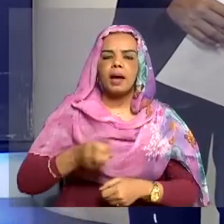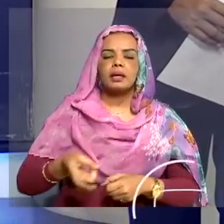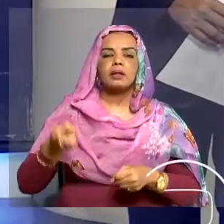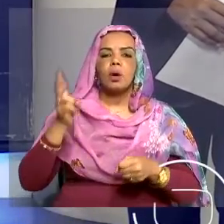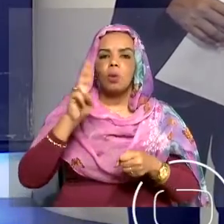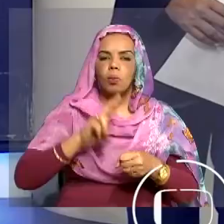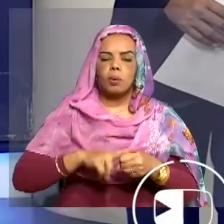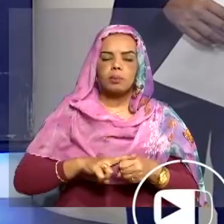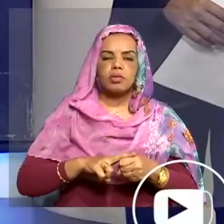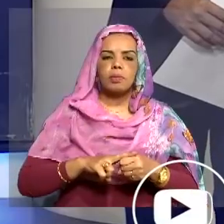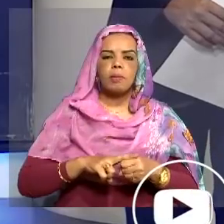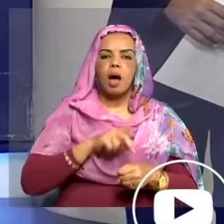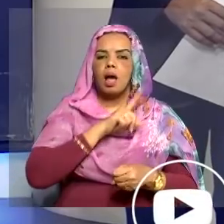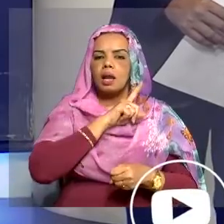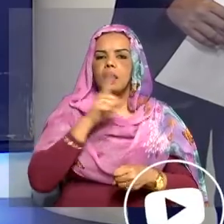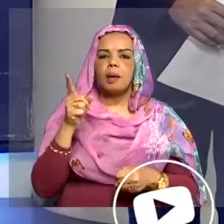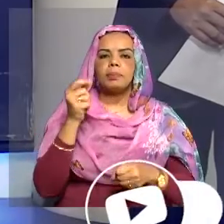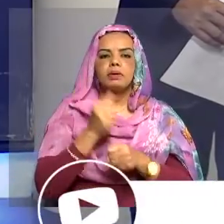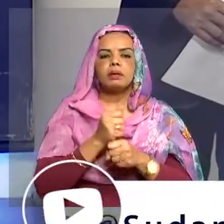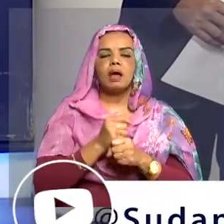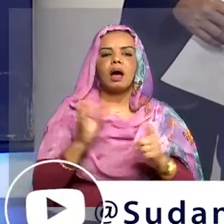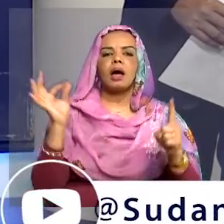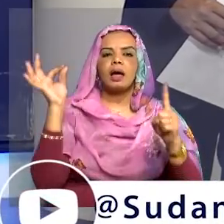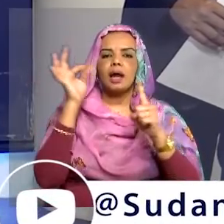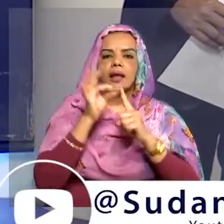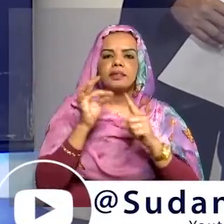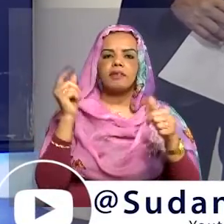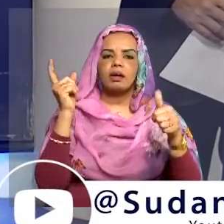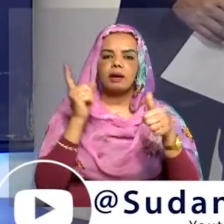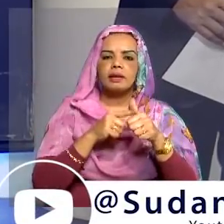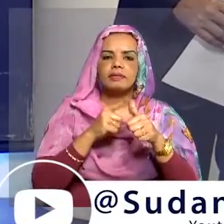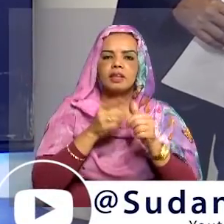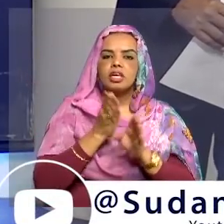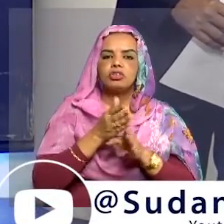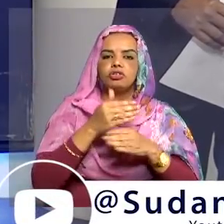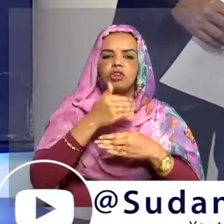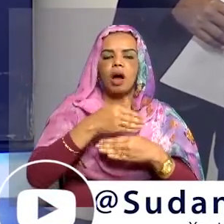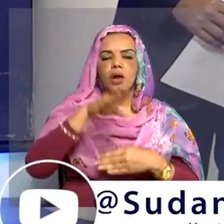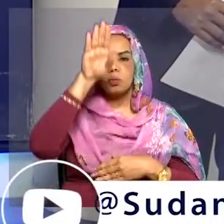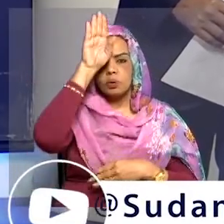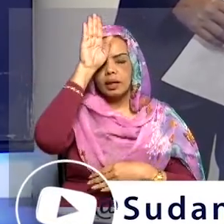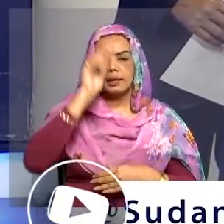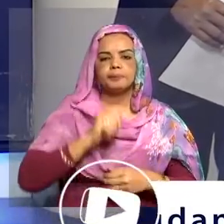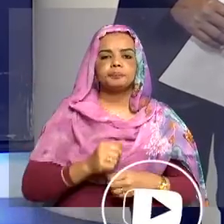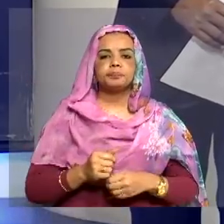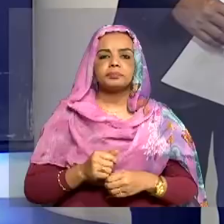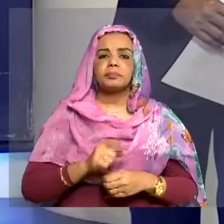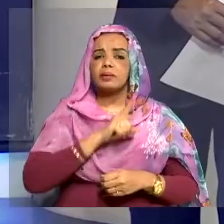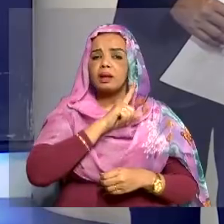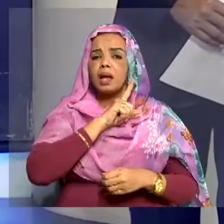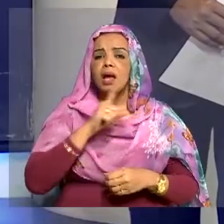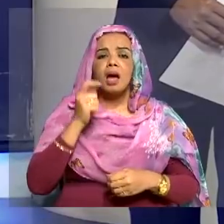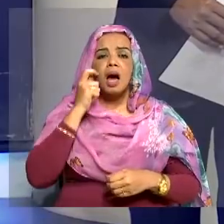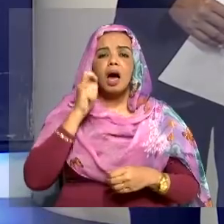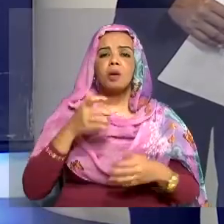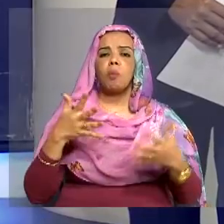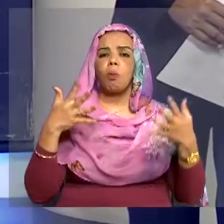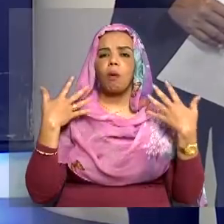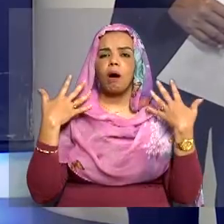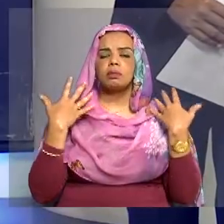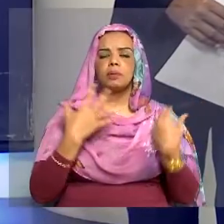ثم لم يتحقق الهدف الرئيس من إنشاء الولايات. لم ينعم المواطن